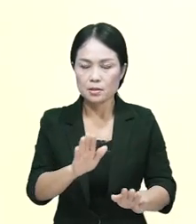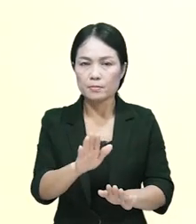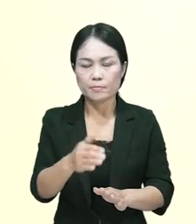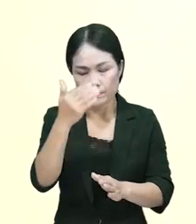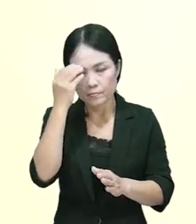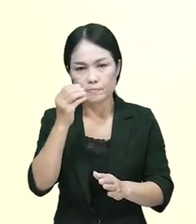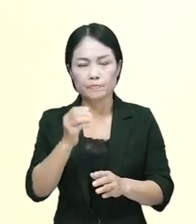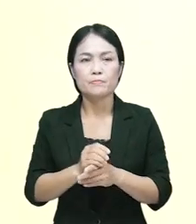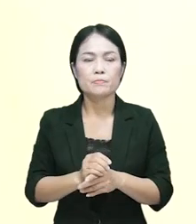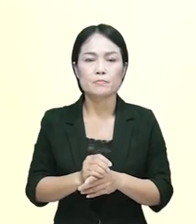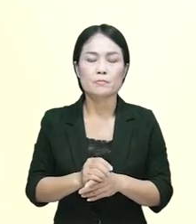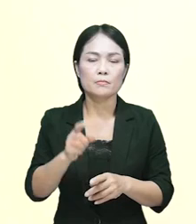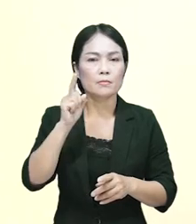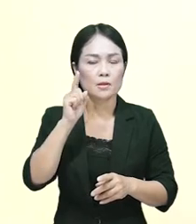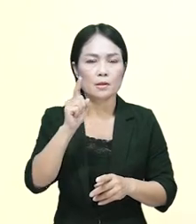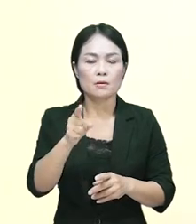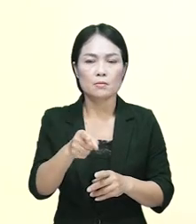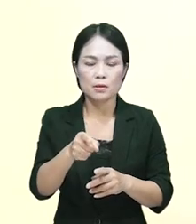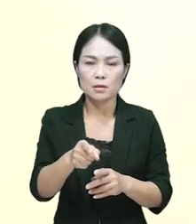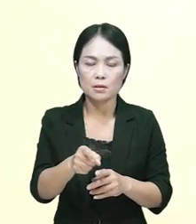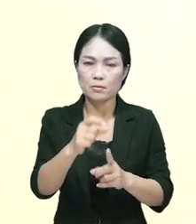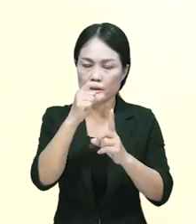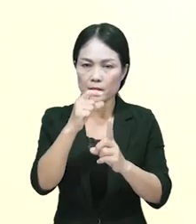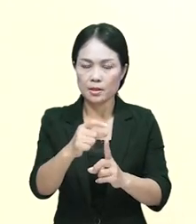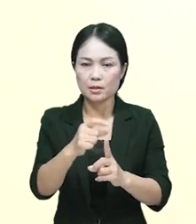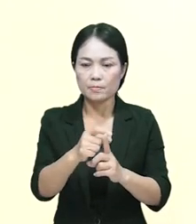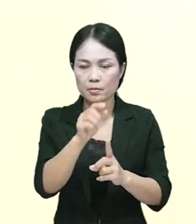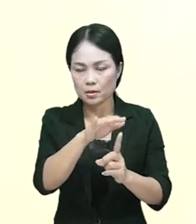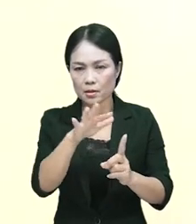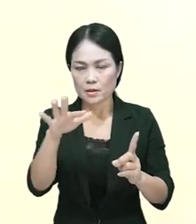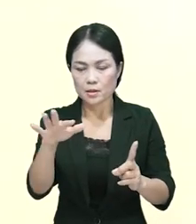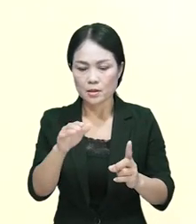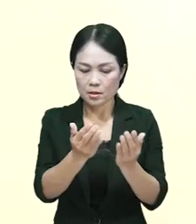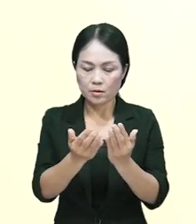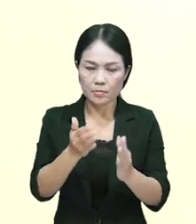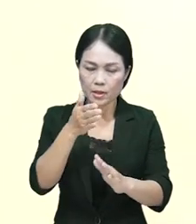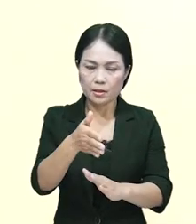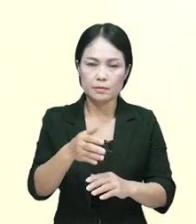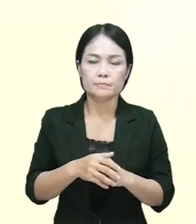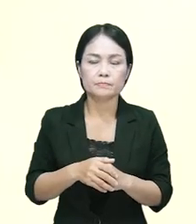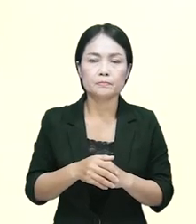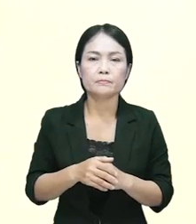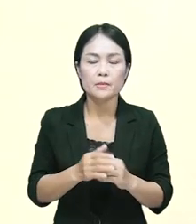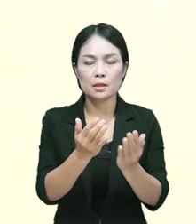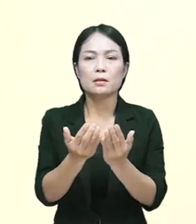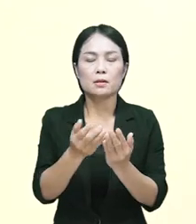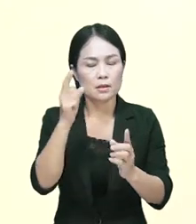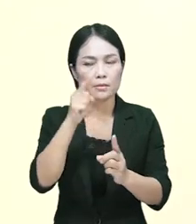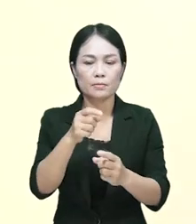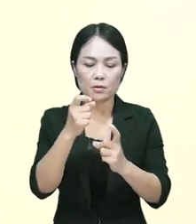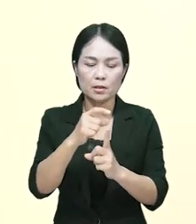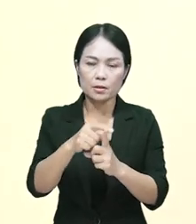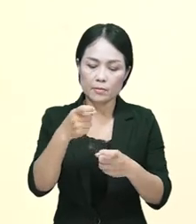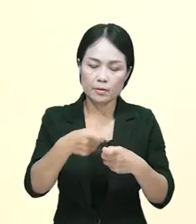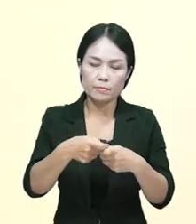ភ្លេចចង្អុលដៃស្ដាំចង្អុលឲ្យចំតួអក្សរនីមួយនីមួយកុំអានរំលងណាកូនណាតោះចាប់ដើមអានដើម្បីរកពាក្យពិបាក